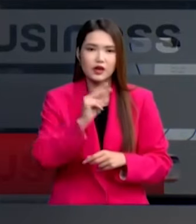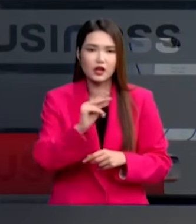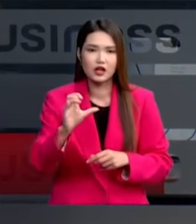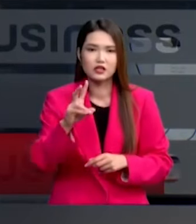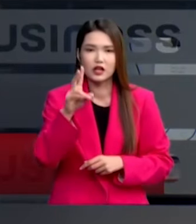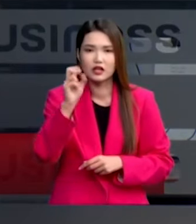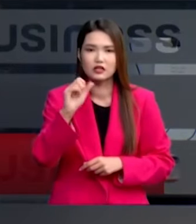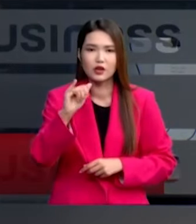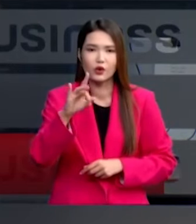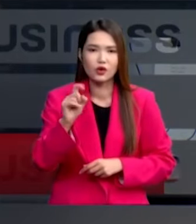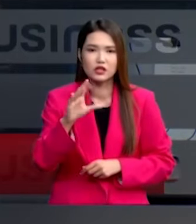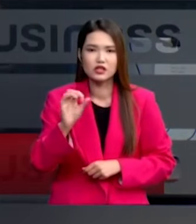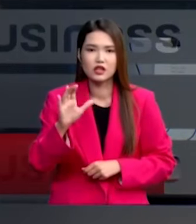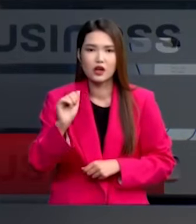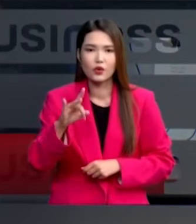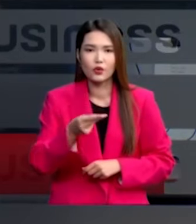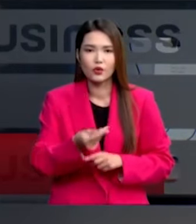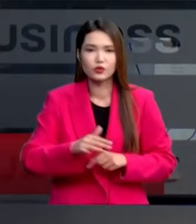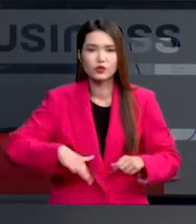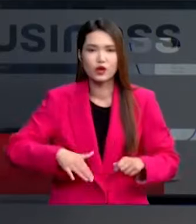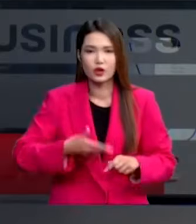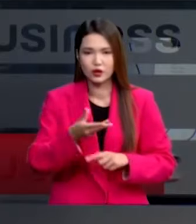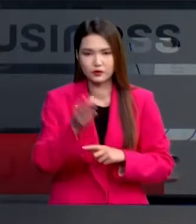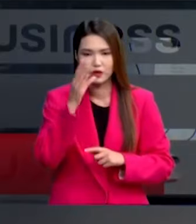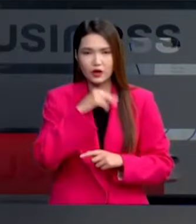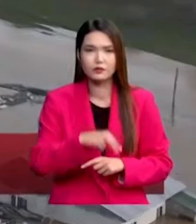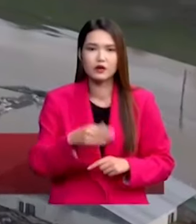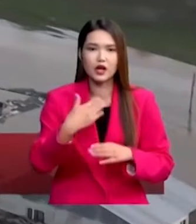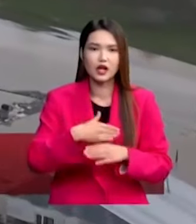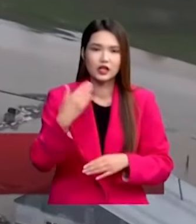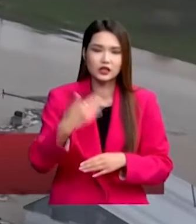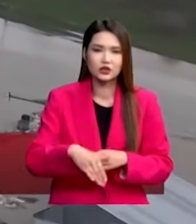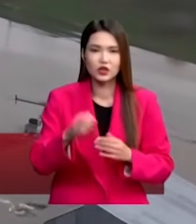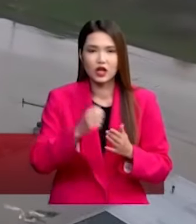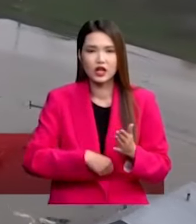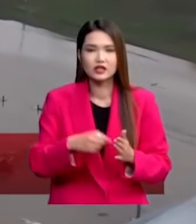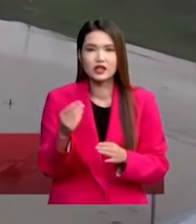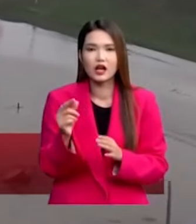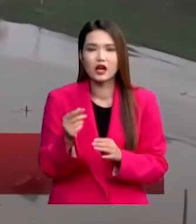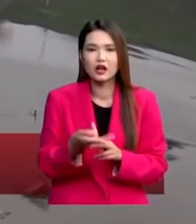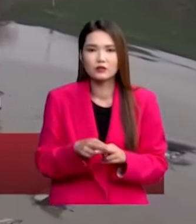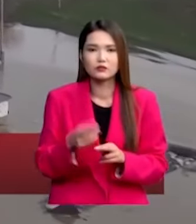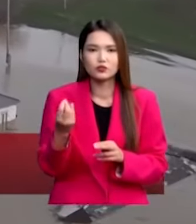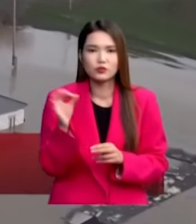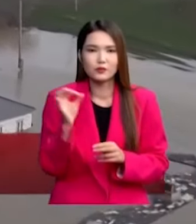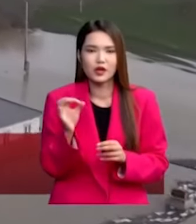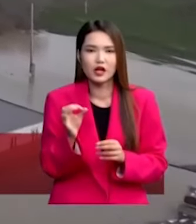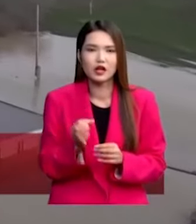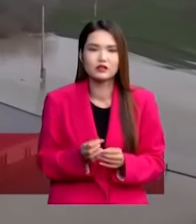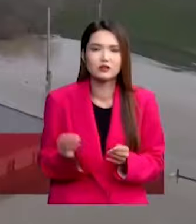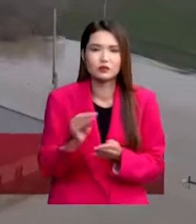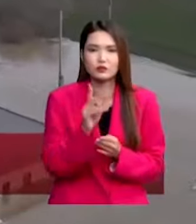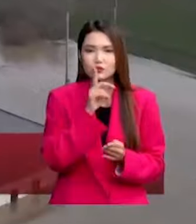тұтынушылар наурыз бен сәуір айының төлемдерін кейін төлей алады. Төлем кешіктірілгені үшін өсімпұл қосылмайды. Тасқыннан зардап